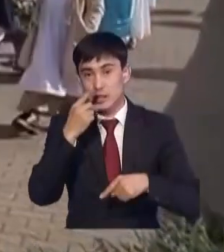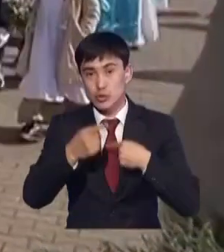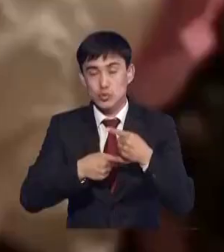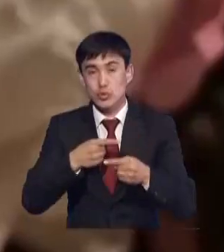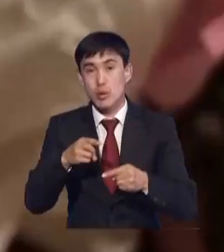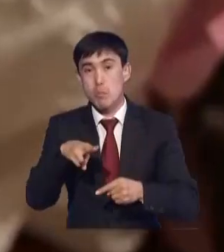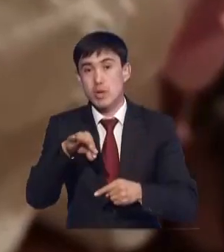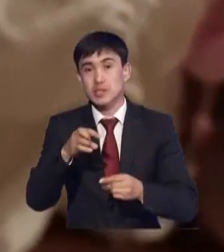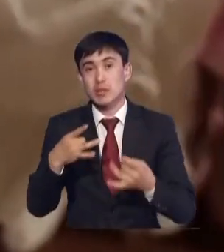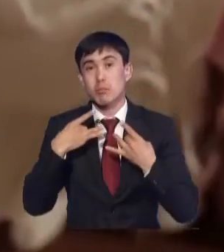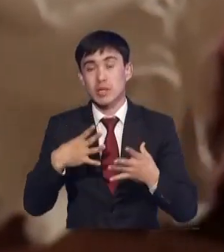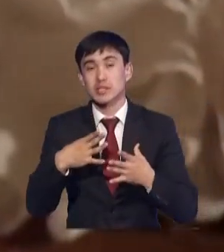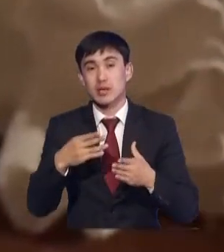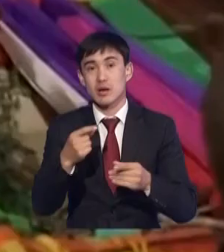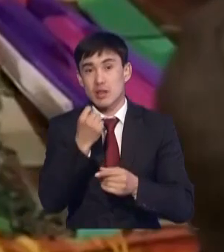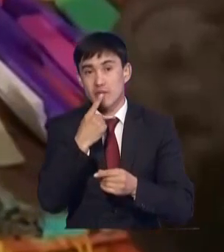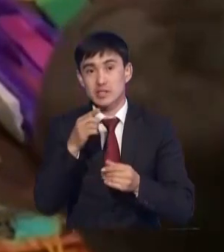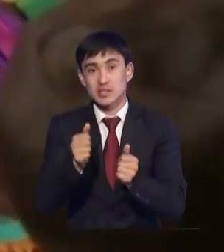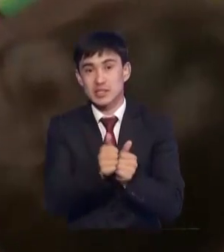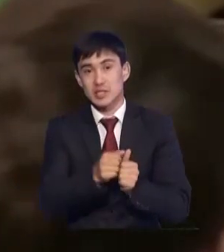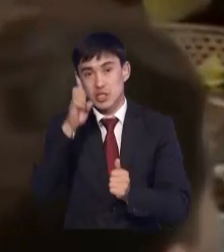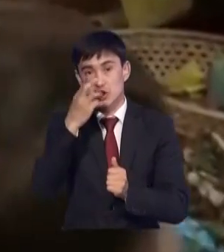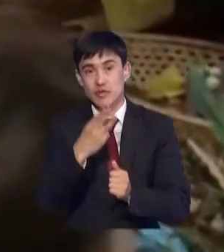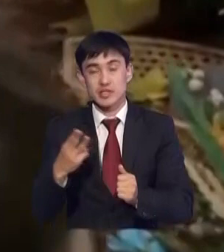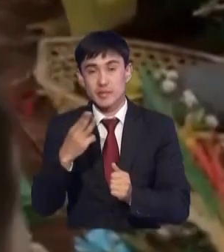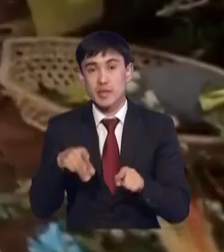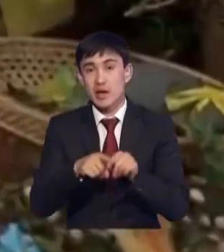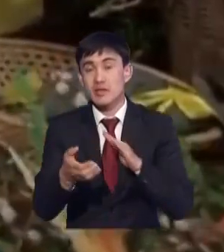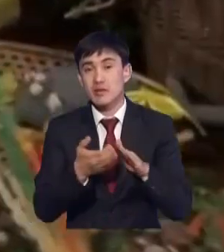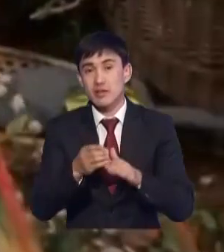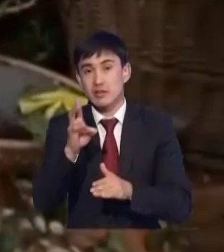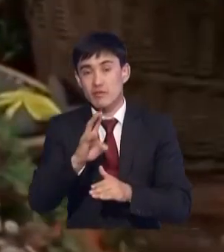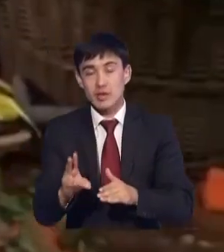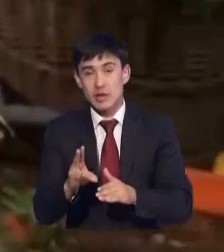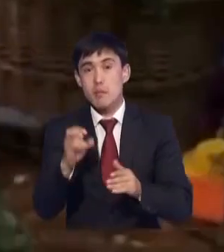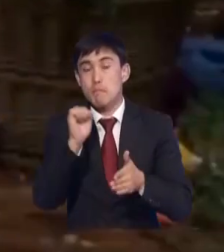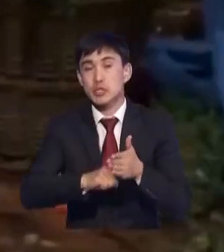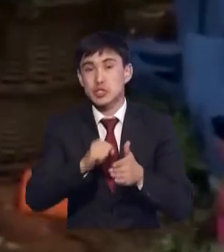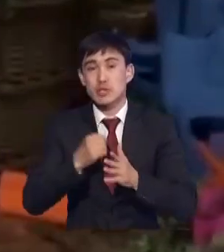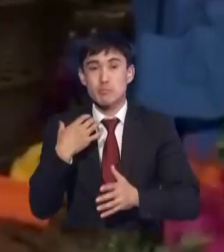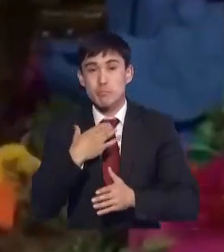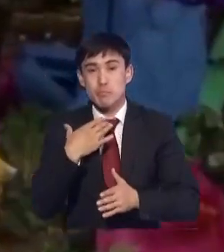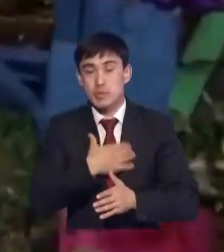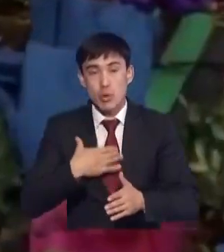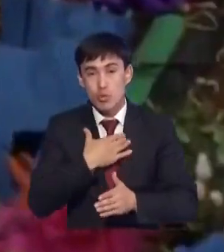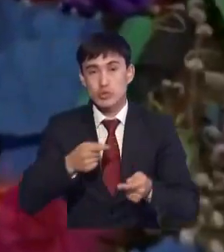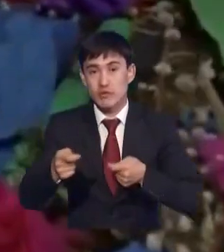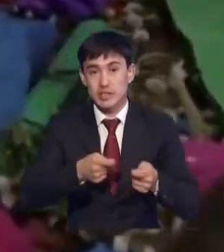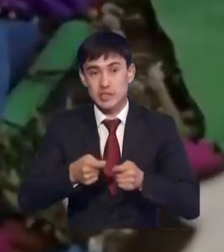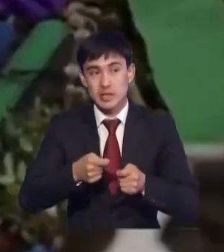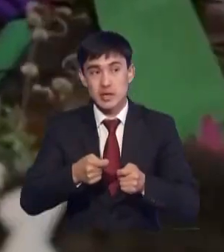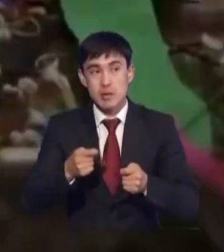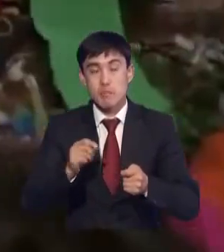для пасхальных праздников товар в соседней Швеции такая нехватка в Норвегии стала причиной беспокойства властей относительно